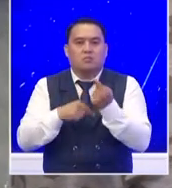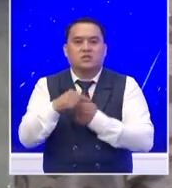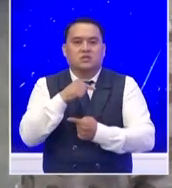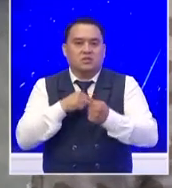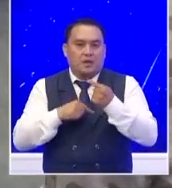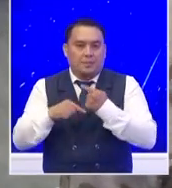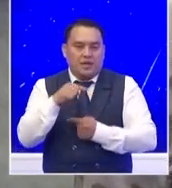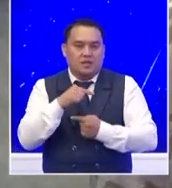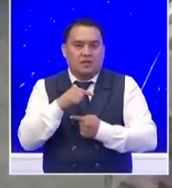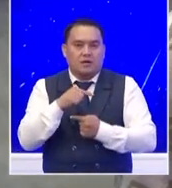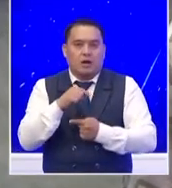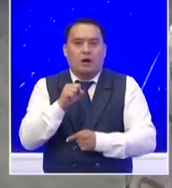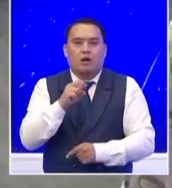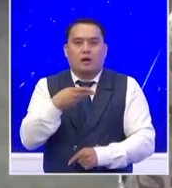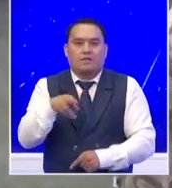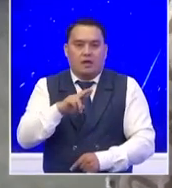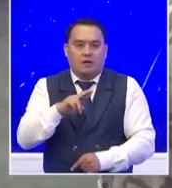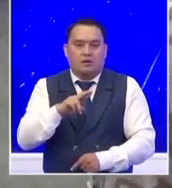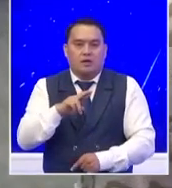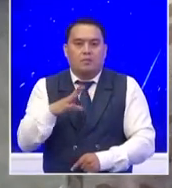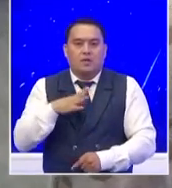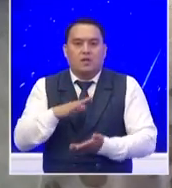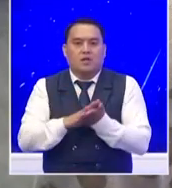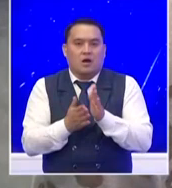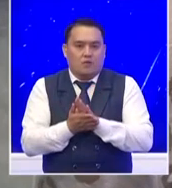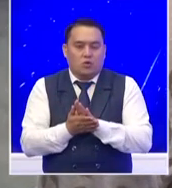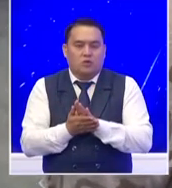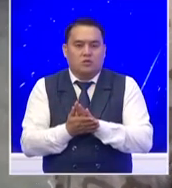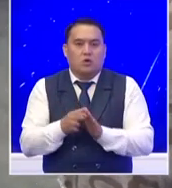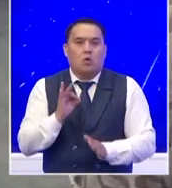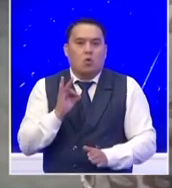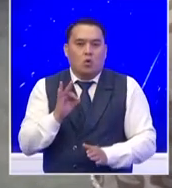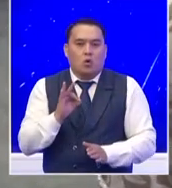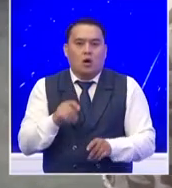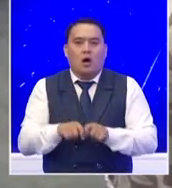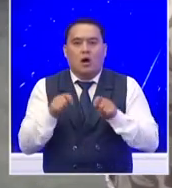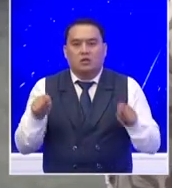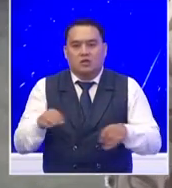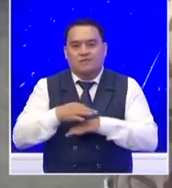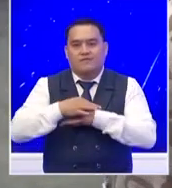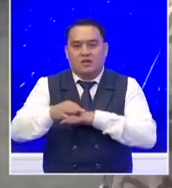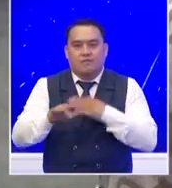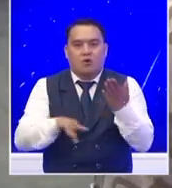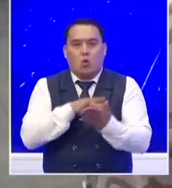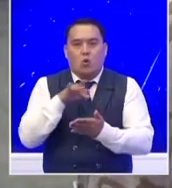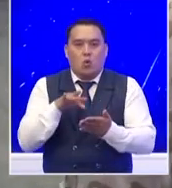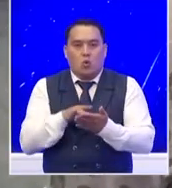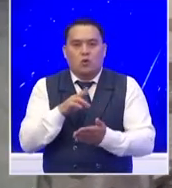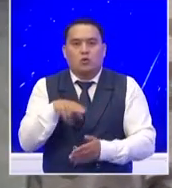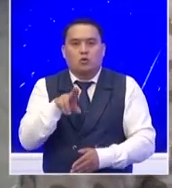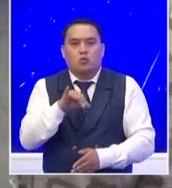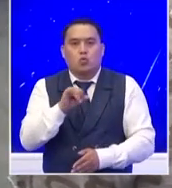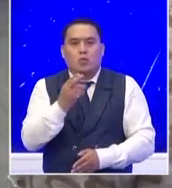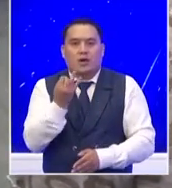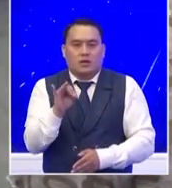предпринимателями, бизнесменами в Арабских Эмиратах, где была договоренность о открытии филиала в городе Дубай. В настоящее